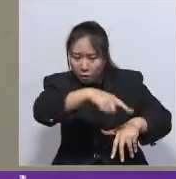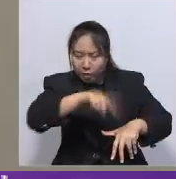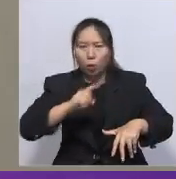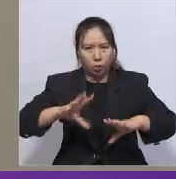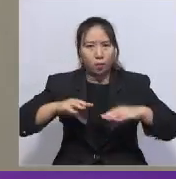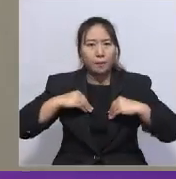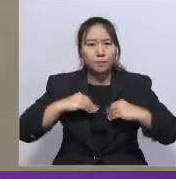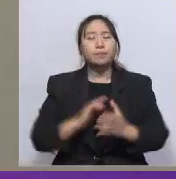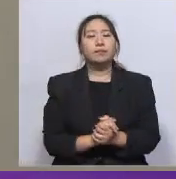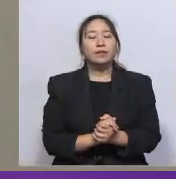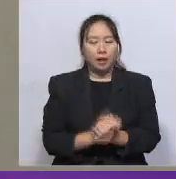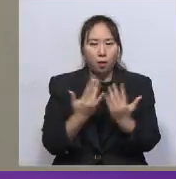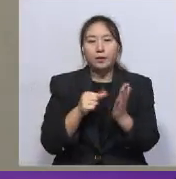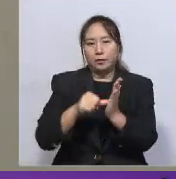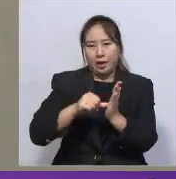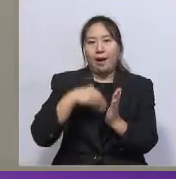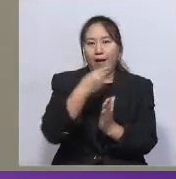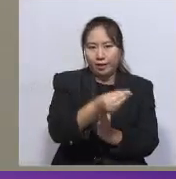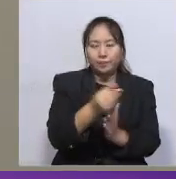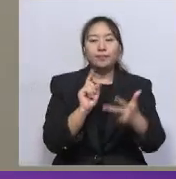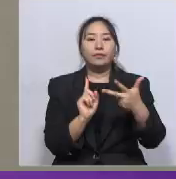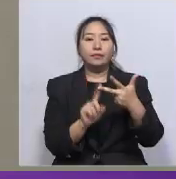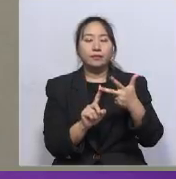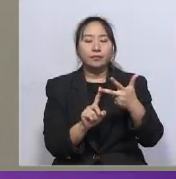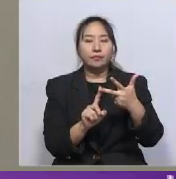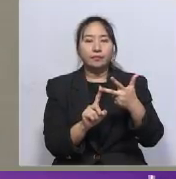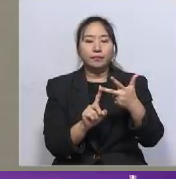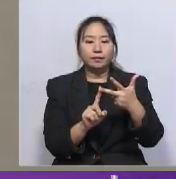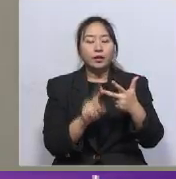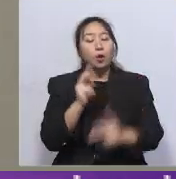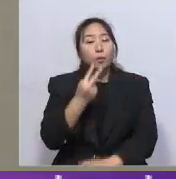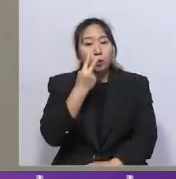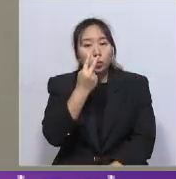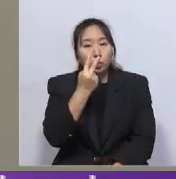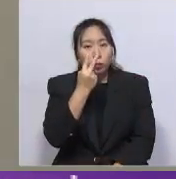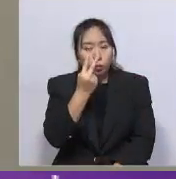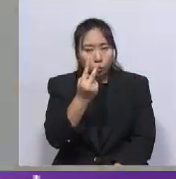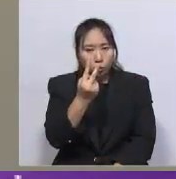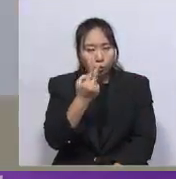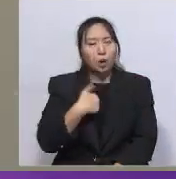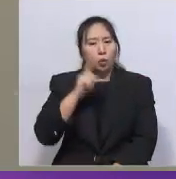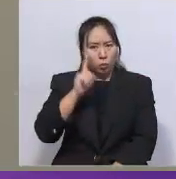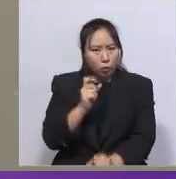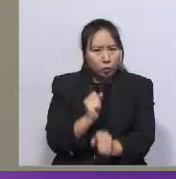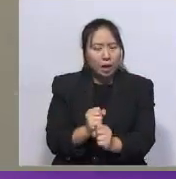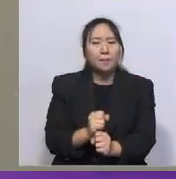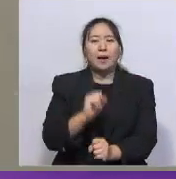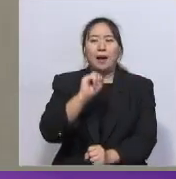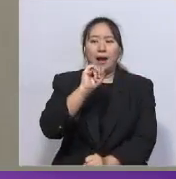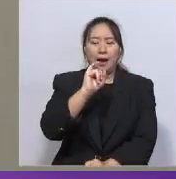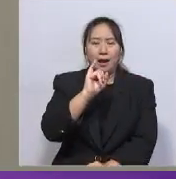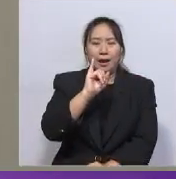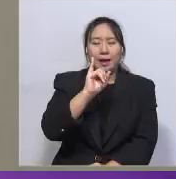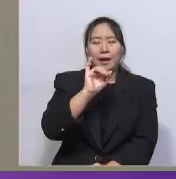ครับอันนี้ก็จะแก้ไขให้อันที่สามก็ต้องไปดูที่ว่าเราต้องไปทำ SEA นะครับซึ่งเป็น